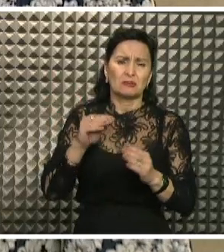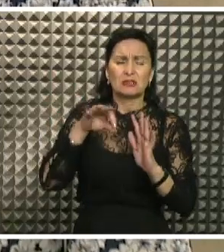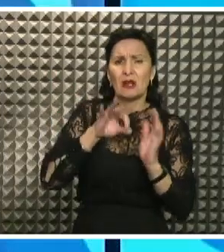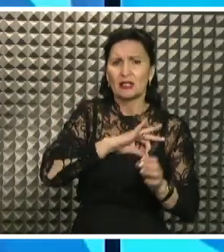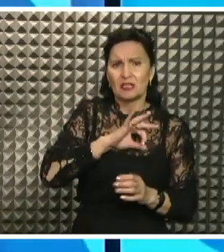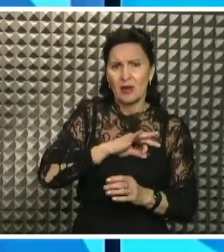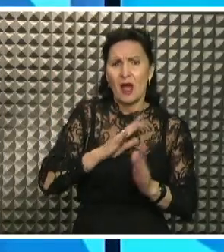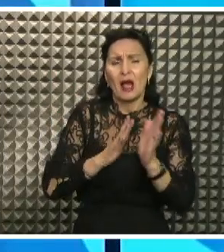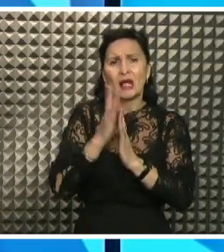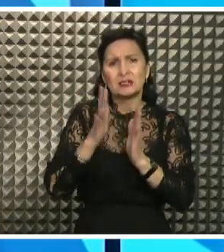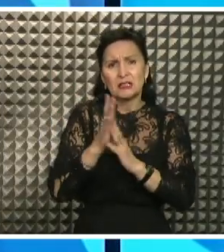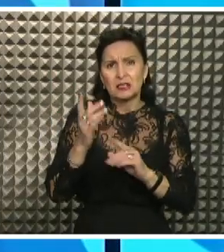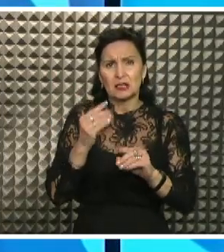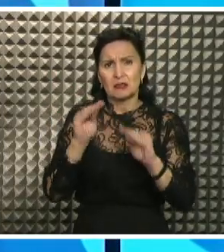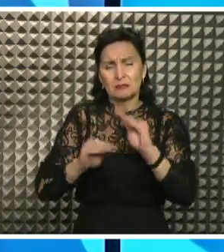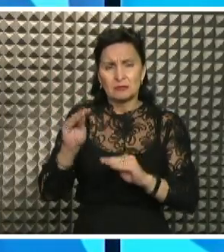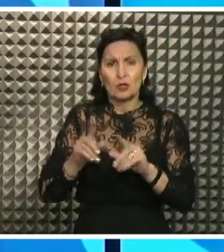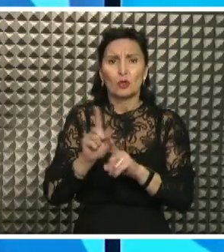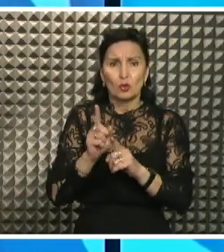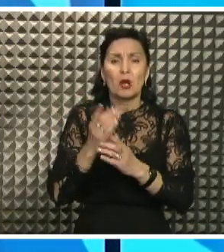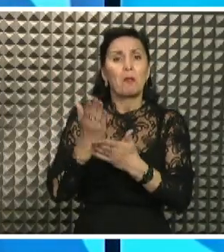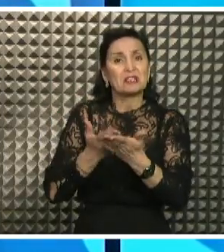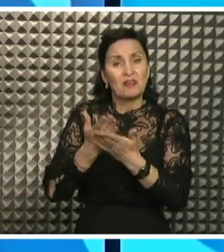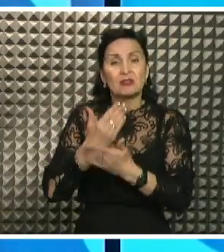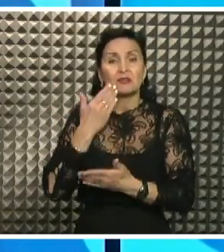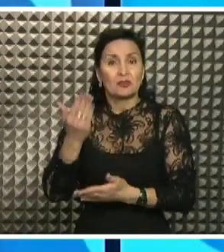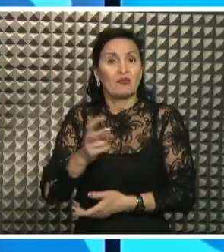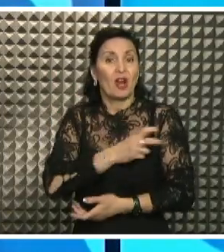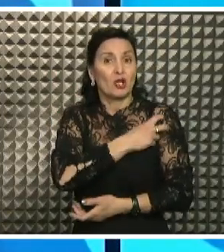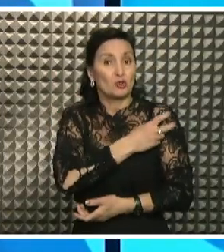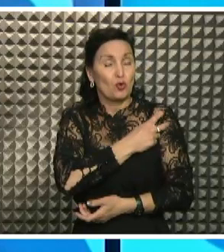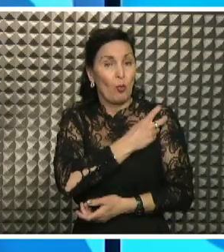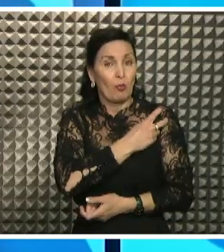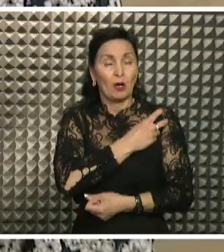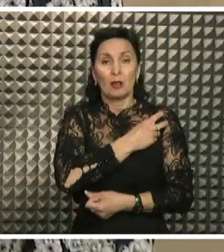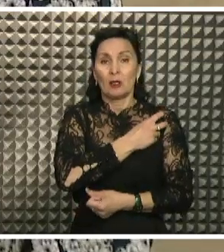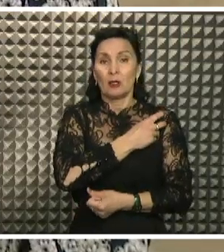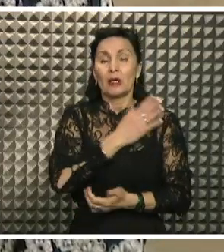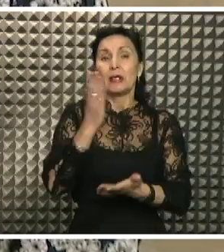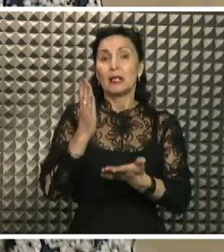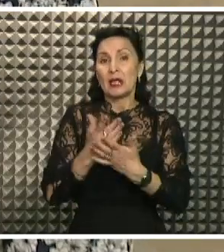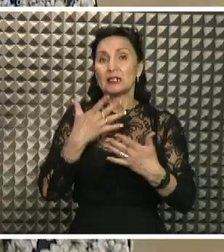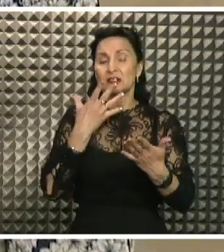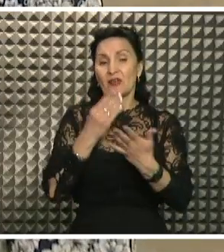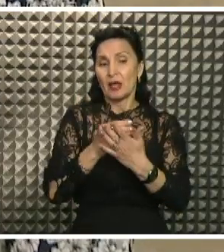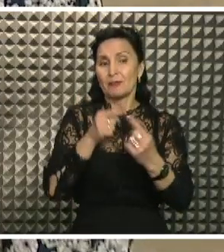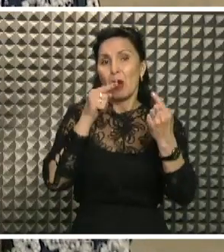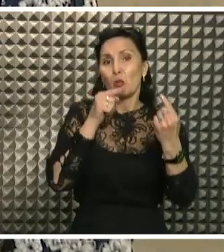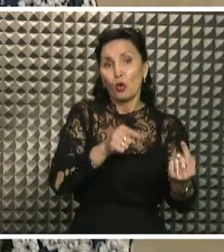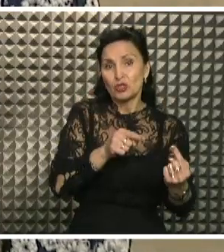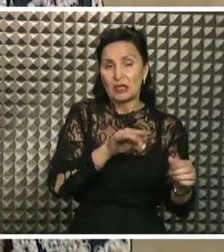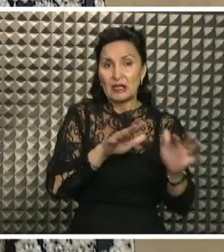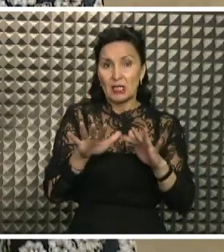адаптогены, которые нужно принимать тоже, посоветовавшись с врачом, потому что у них есть свои побочные действия. То есть